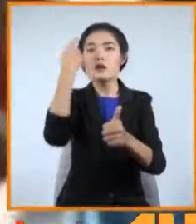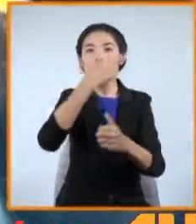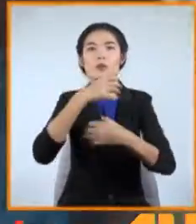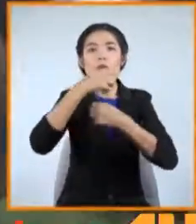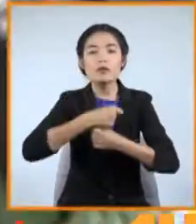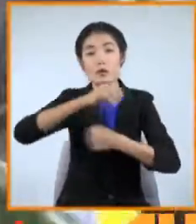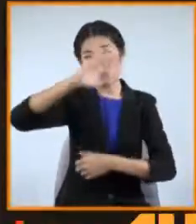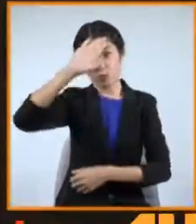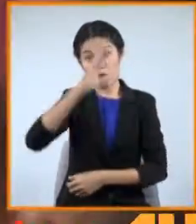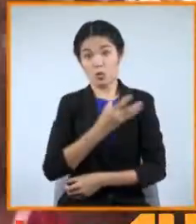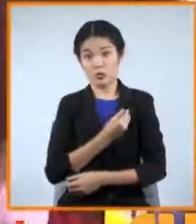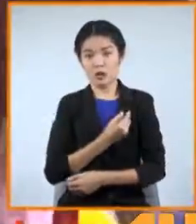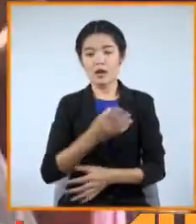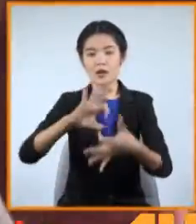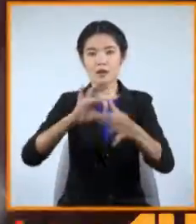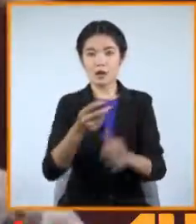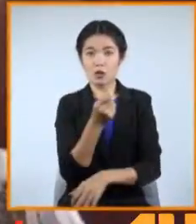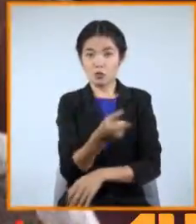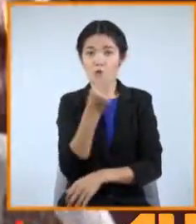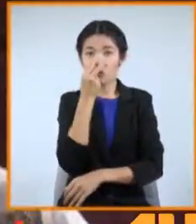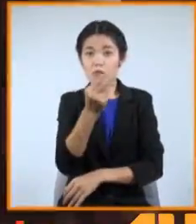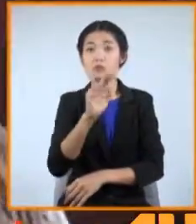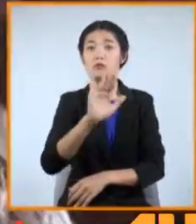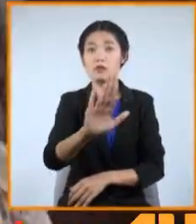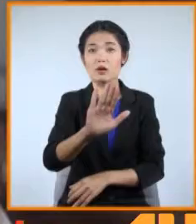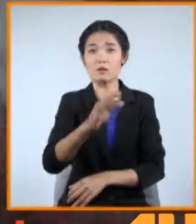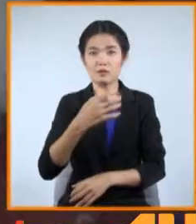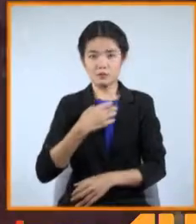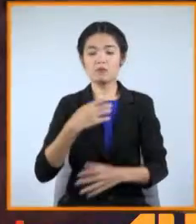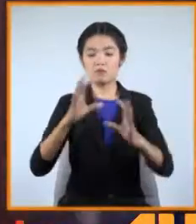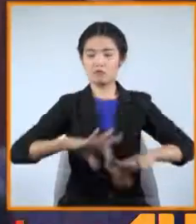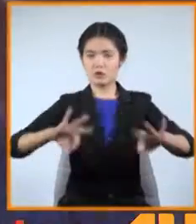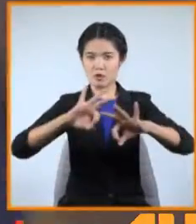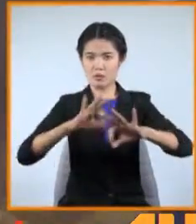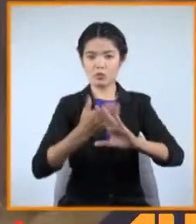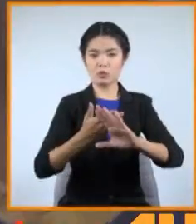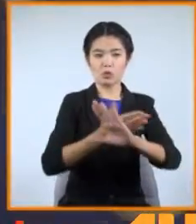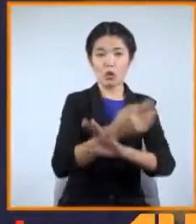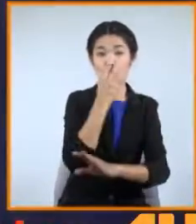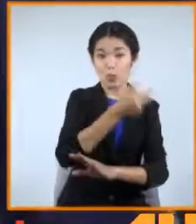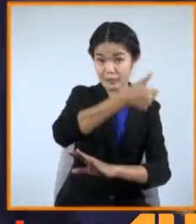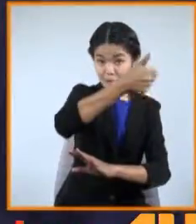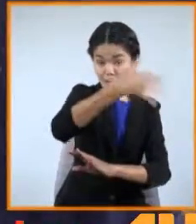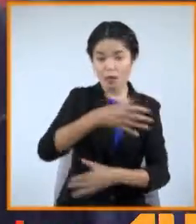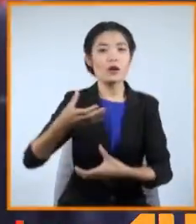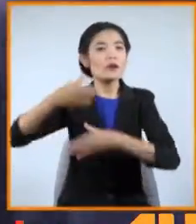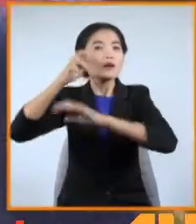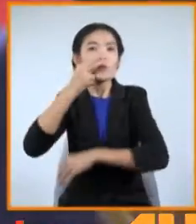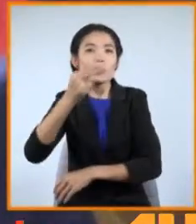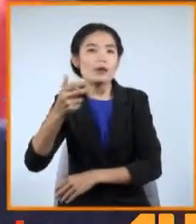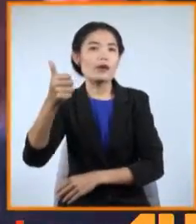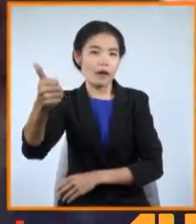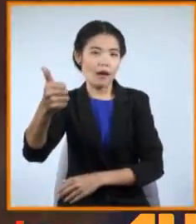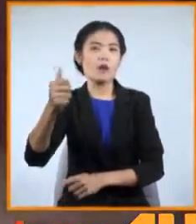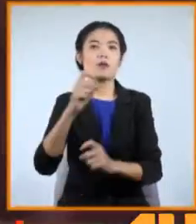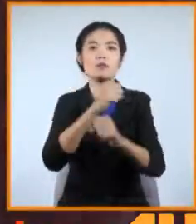าะที่เป็นโรคหัวใจห้ามชมการถ่ายทอดสดกีฬาแต่ควรจะรู้ผลก่อนค่อยไปดูย้อนหลังหรือชมเทปจะปลอดภัย